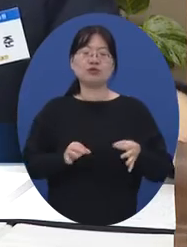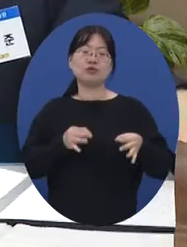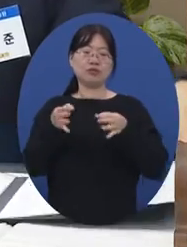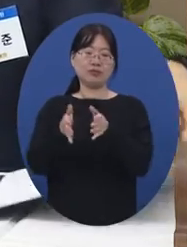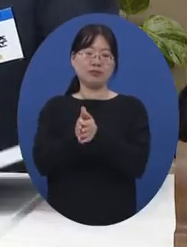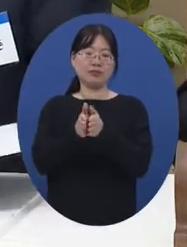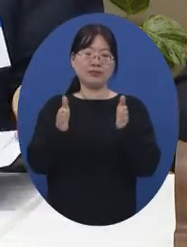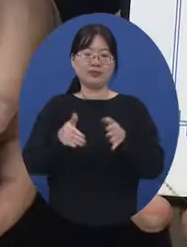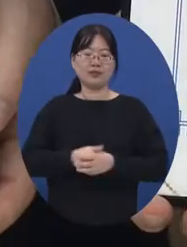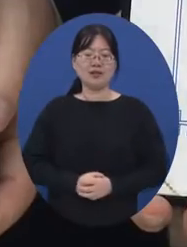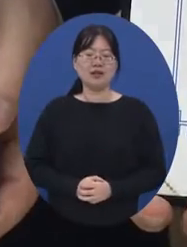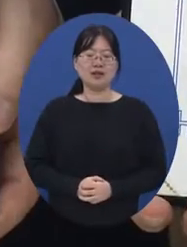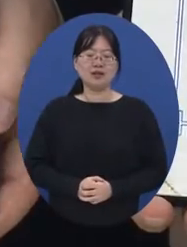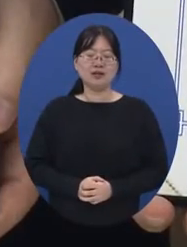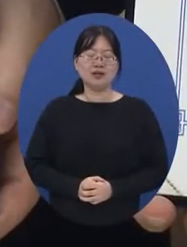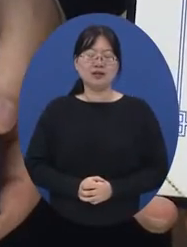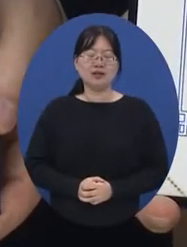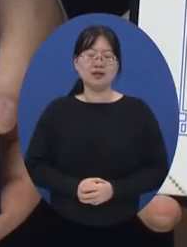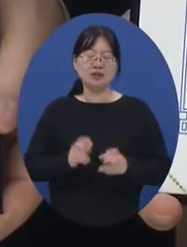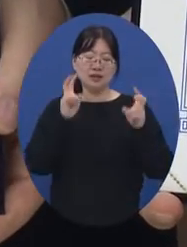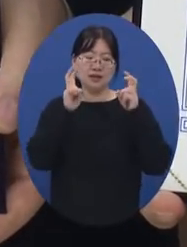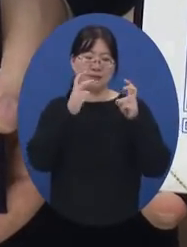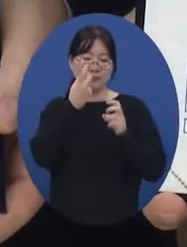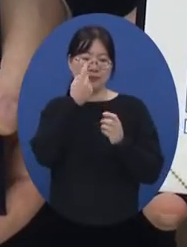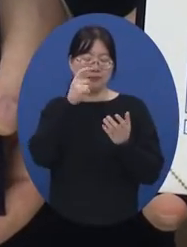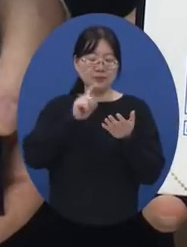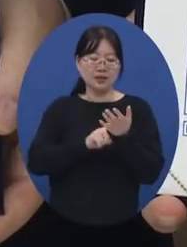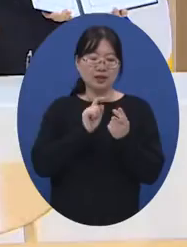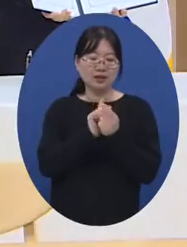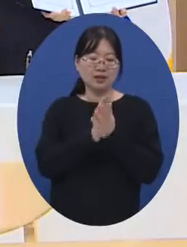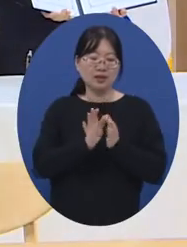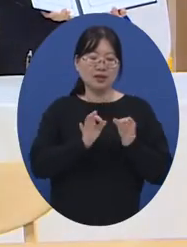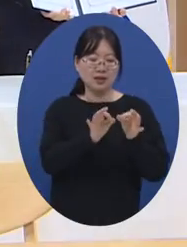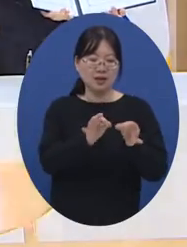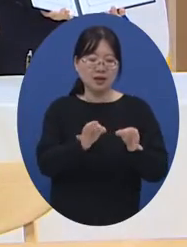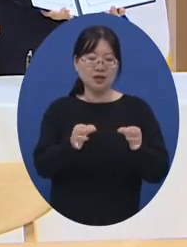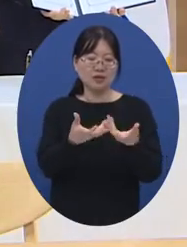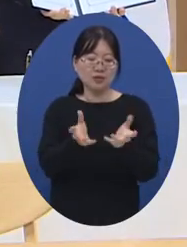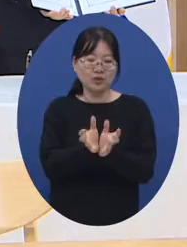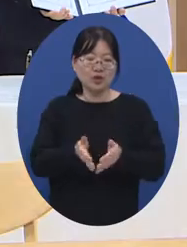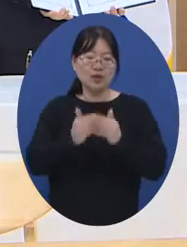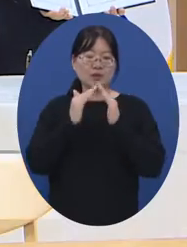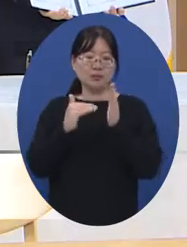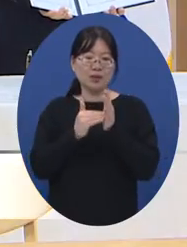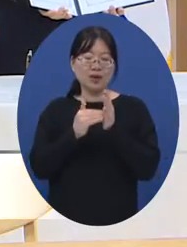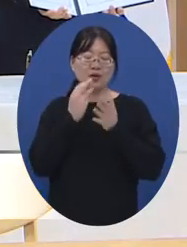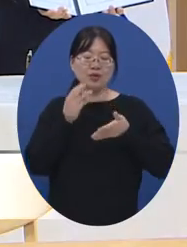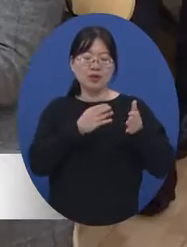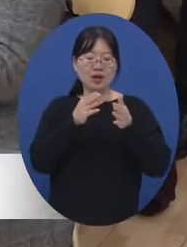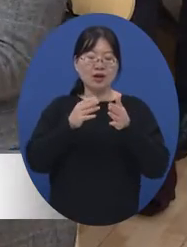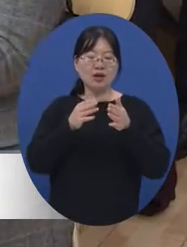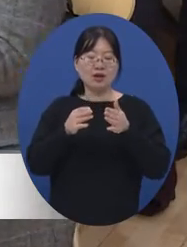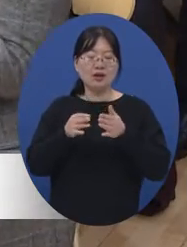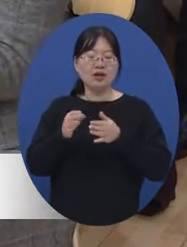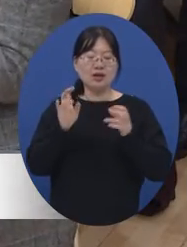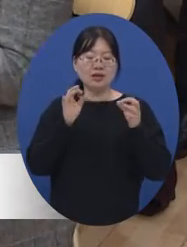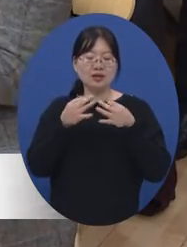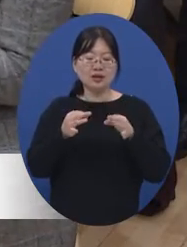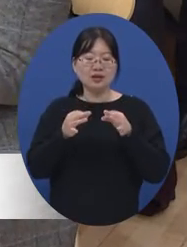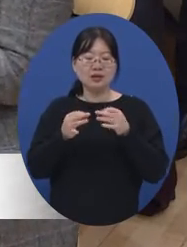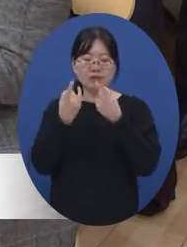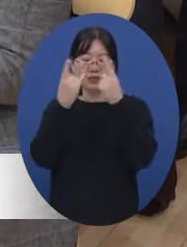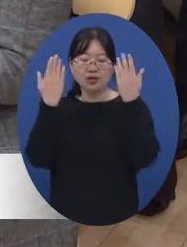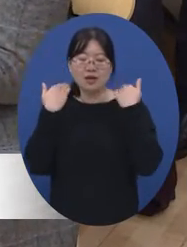나섰습니다. 도내 제도전 기업을 발굴해 직접 투자하기 위한 조합을 결성했습니다. 경기도와 운용사, 은행, 대학교